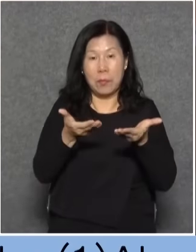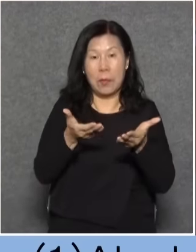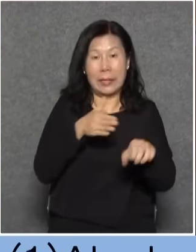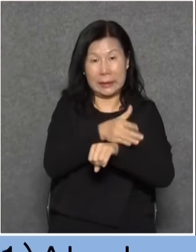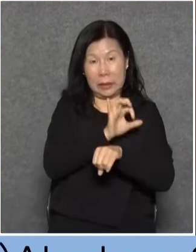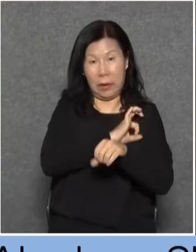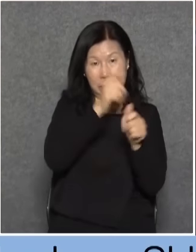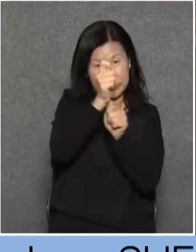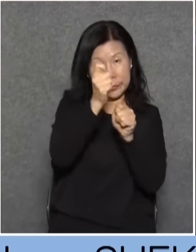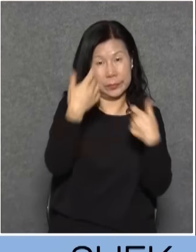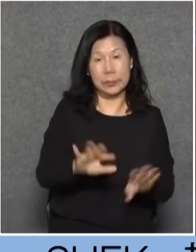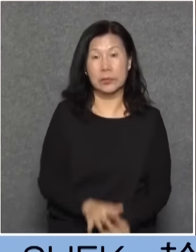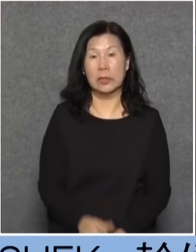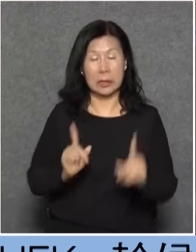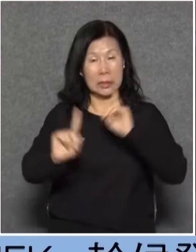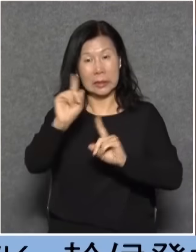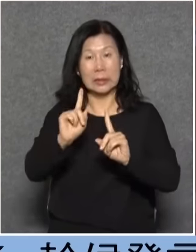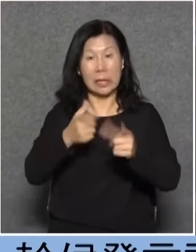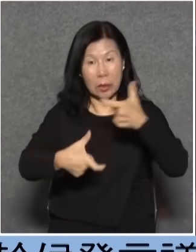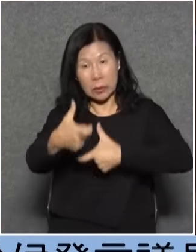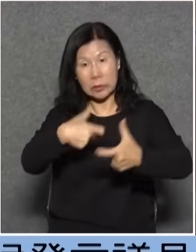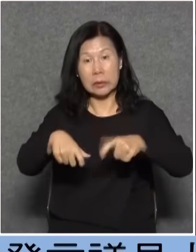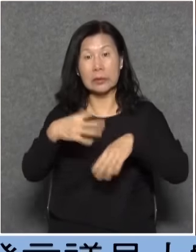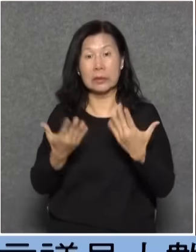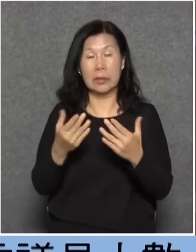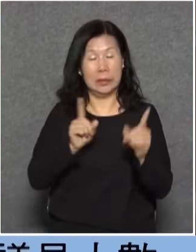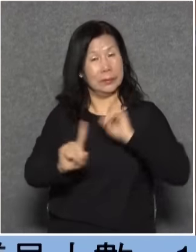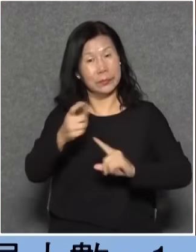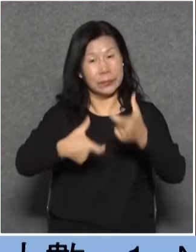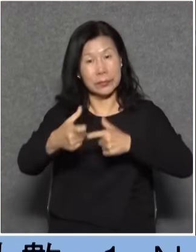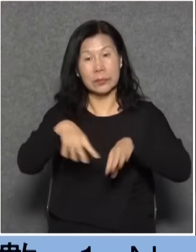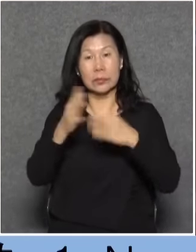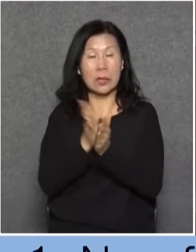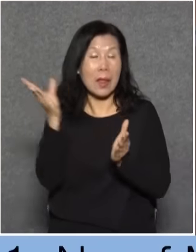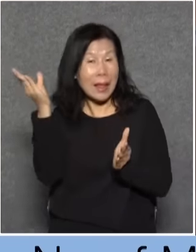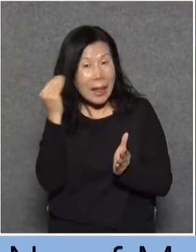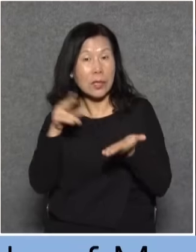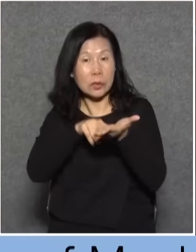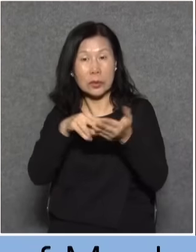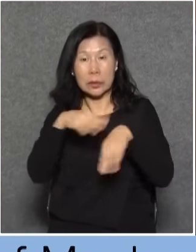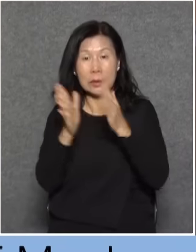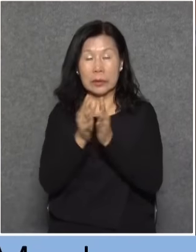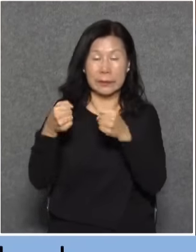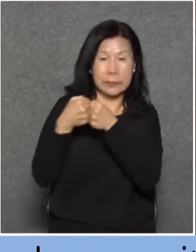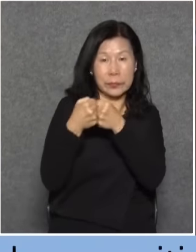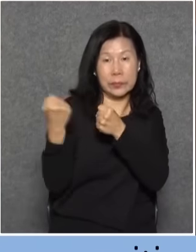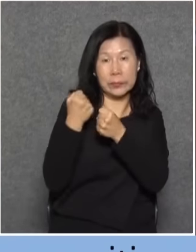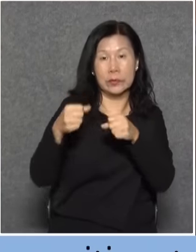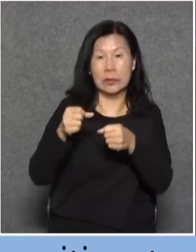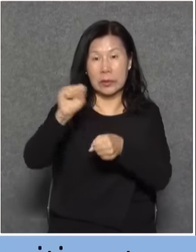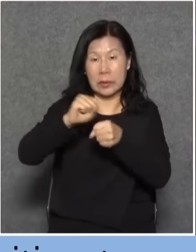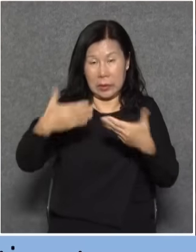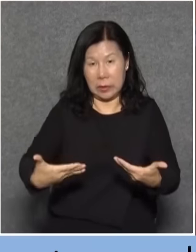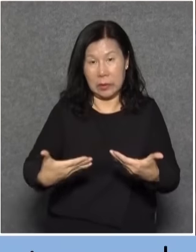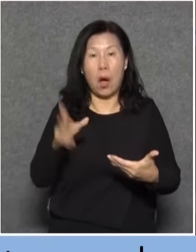利，这个是由市场的完美论述，例如自由市场、资讯、完全竞争等等的市场条件，在现实